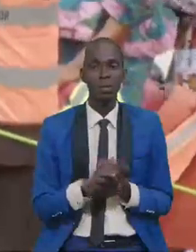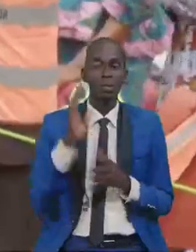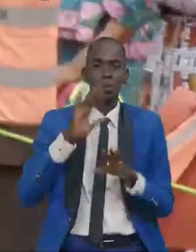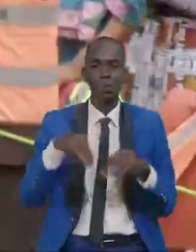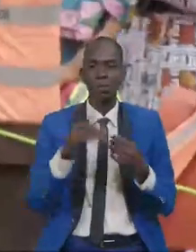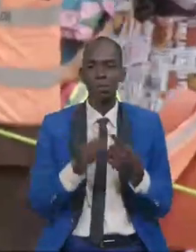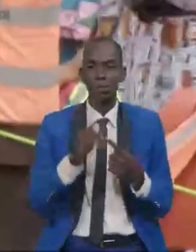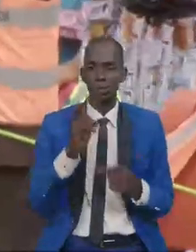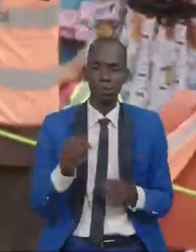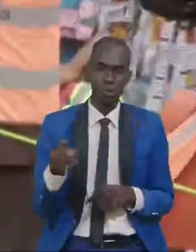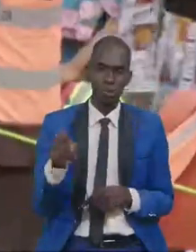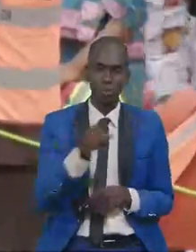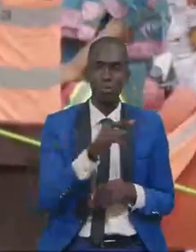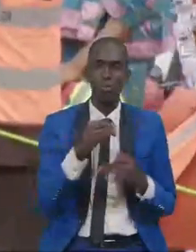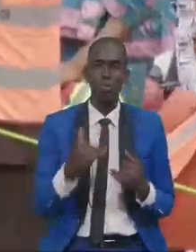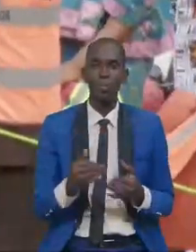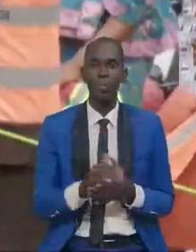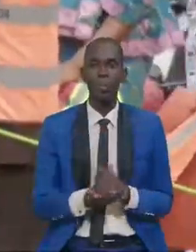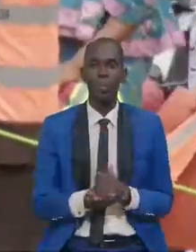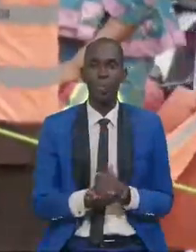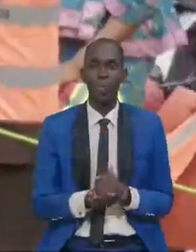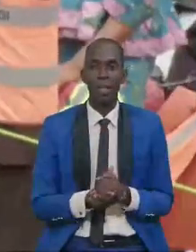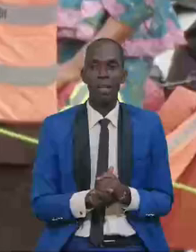Il te l'accordera.